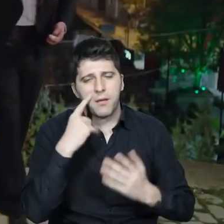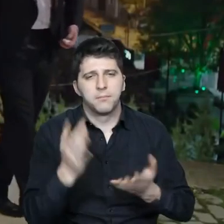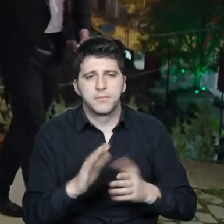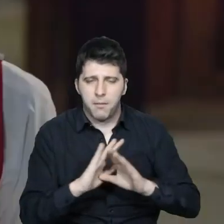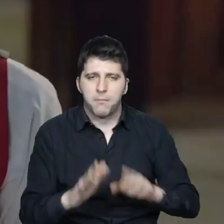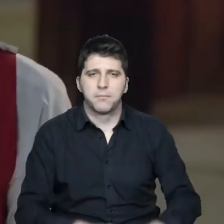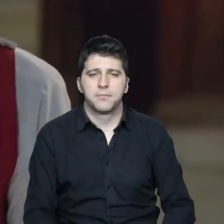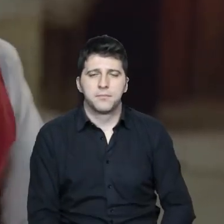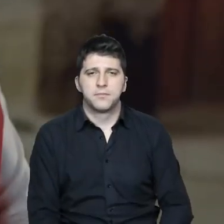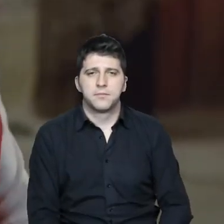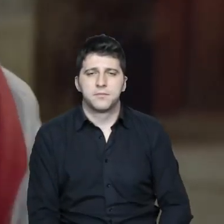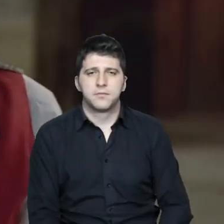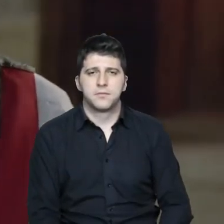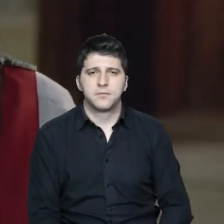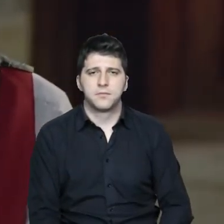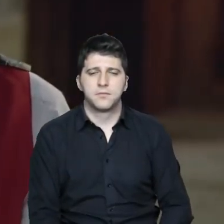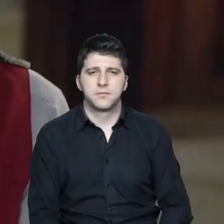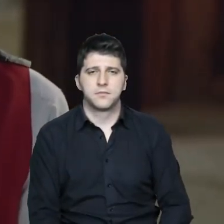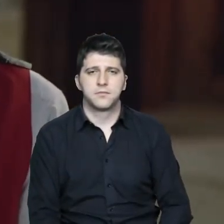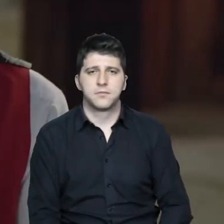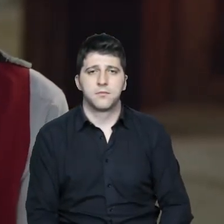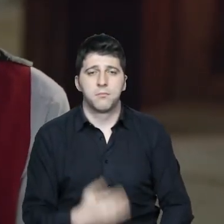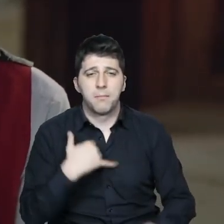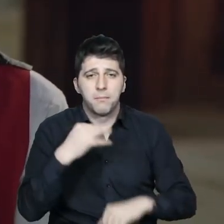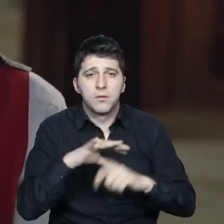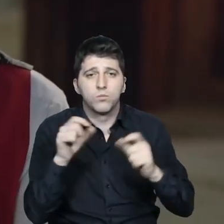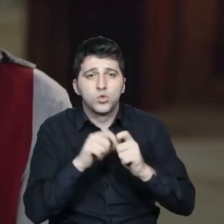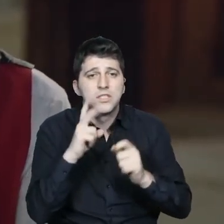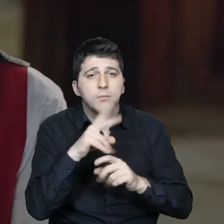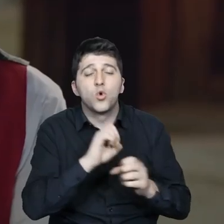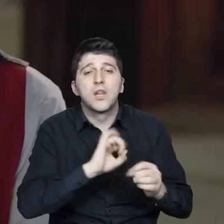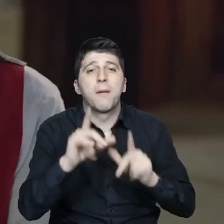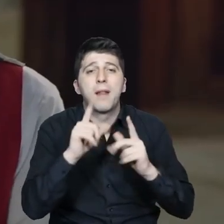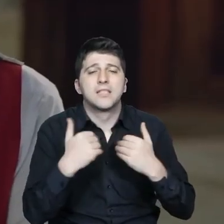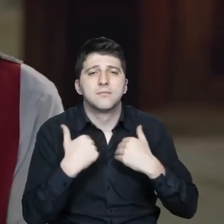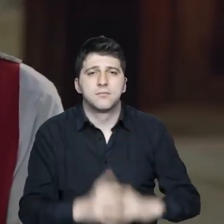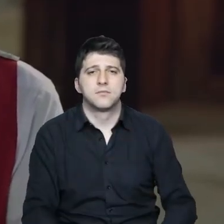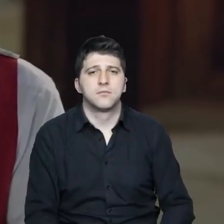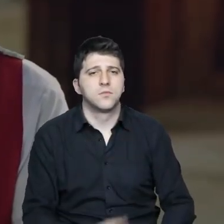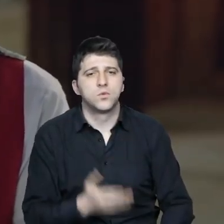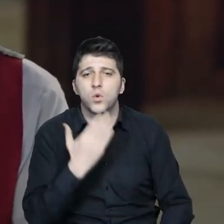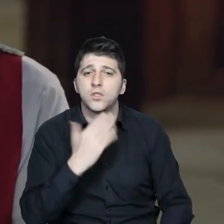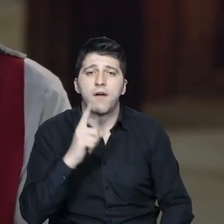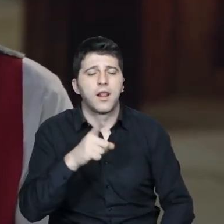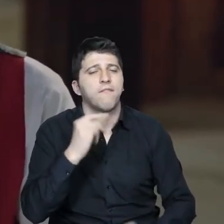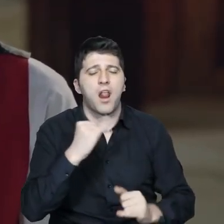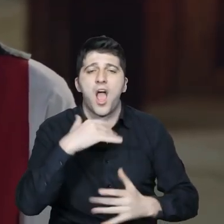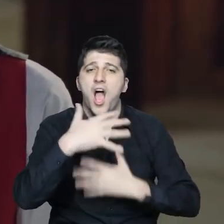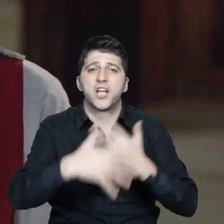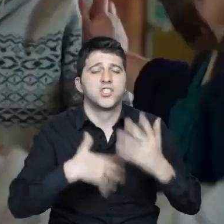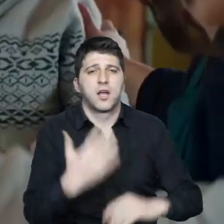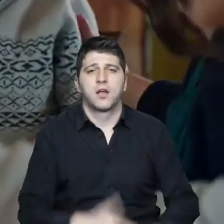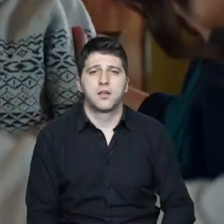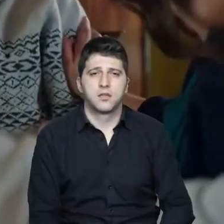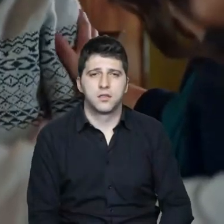Tamam. Gitti. Benim bir an önce Burcu yengemi buradan göndermem lazım. Yoksa vallahi burası mezbahaya dönecek